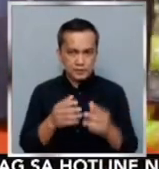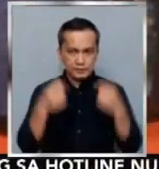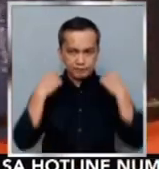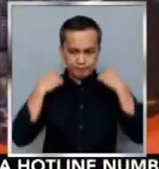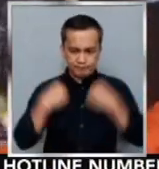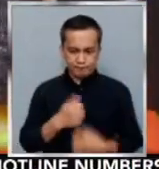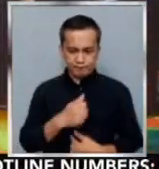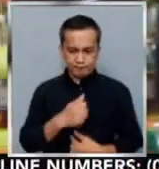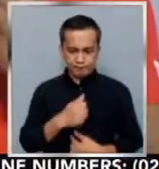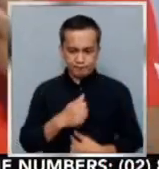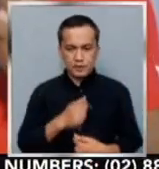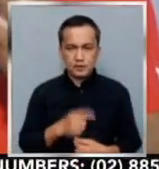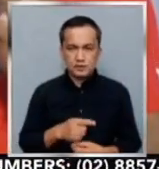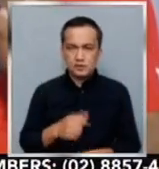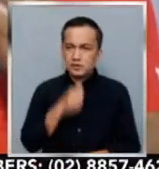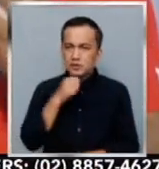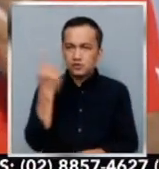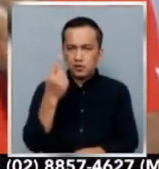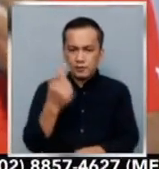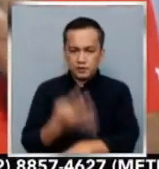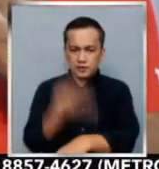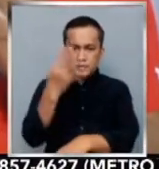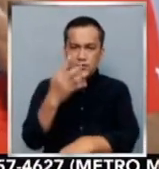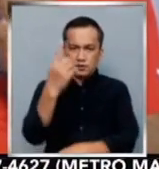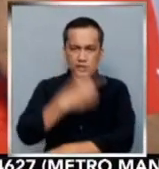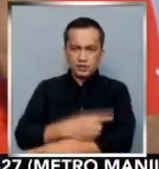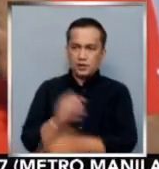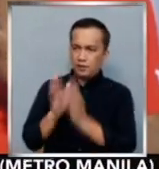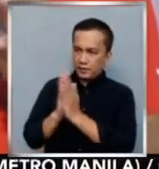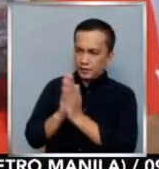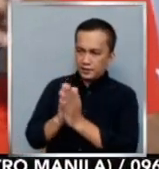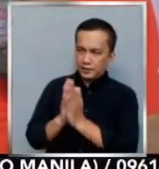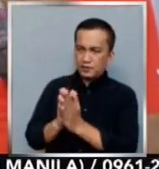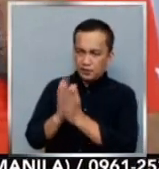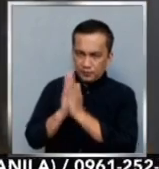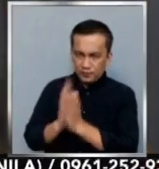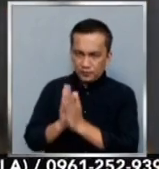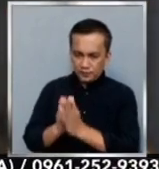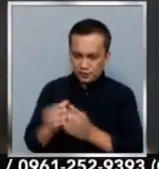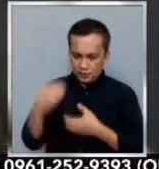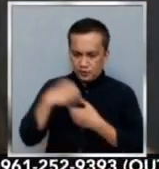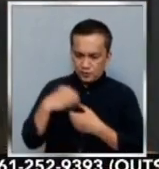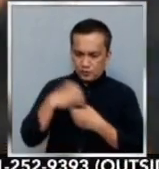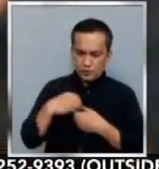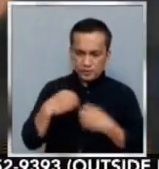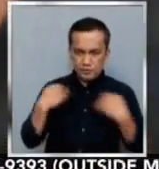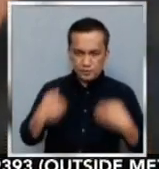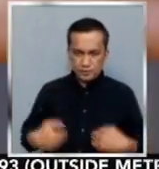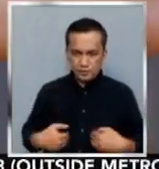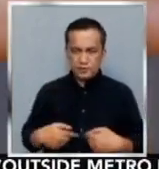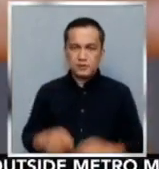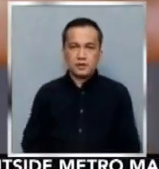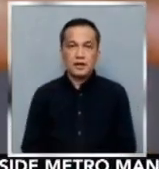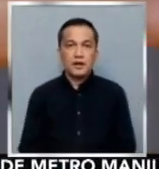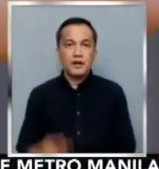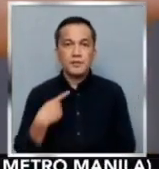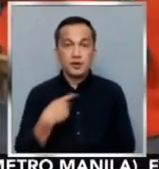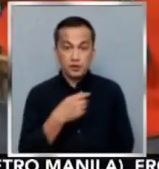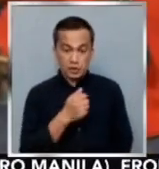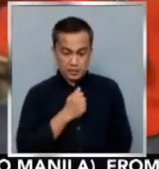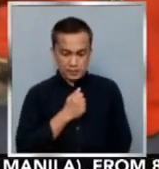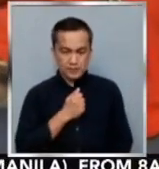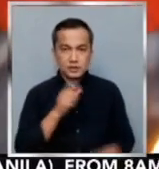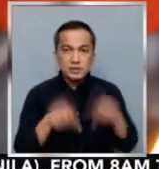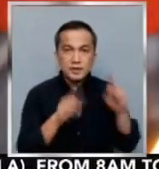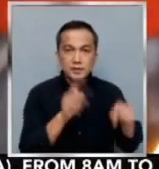na beses sa araw magdasal. Kung lahat ng puder at dasal na ikakarga mo sa buong katawan mo, meron siya mga agimat na iba-iba raw ang gamit.